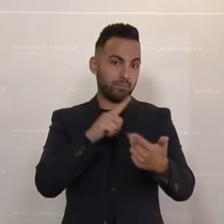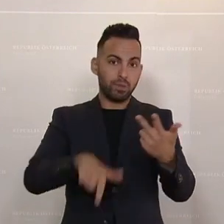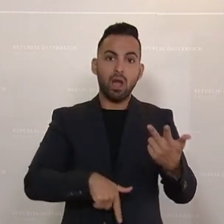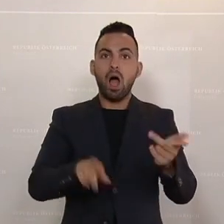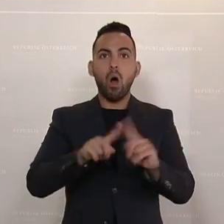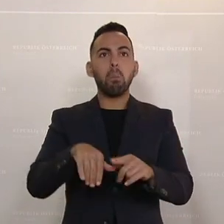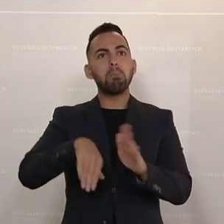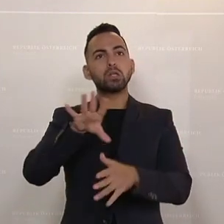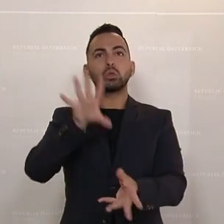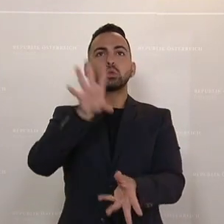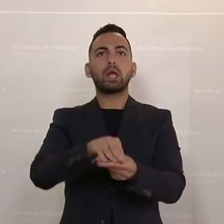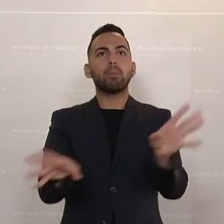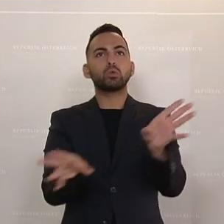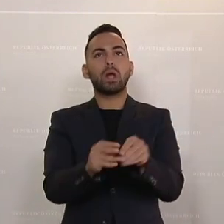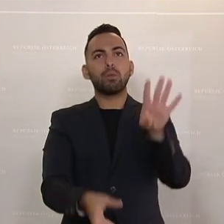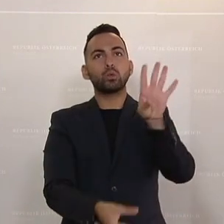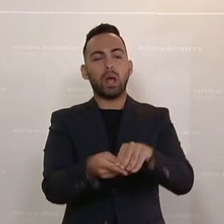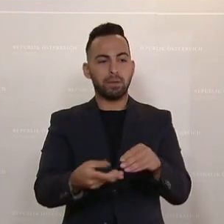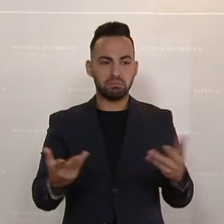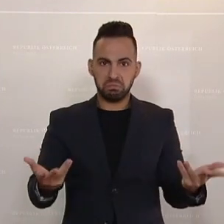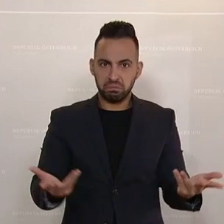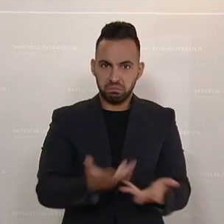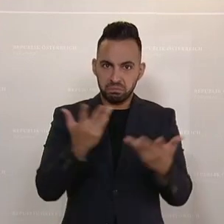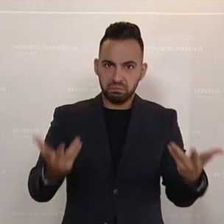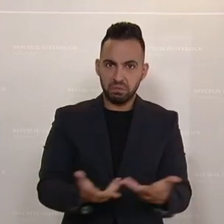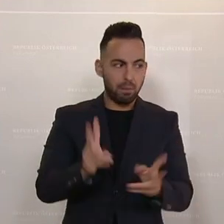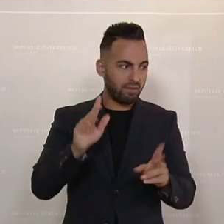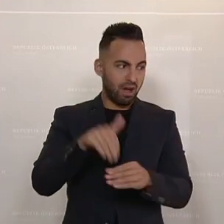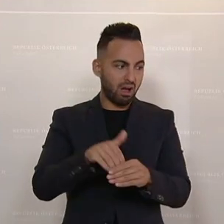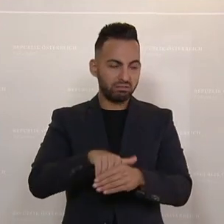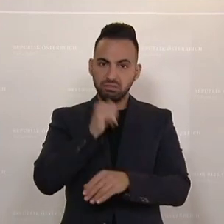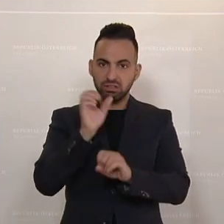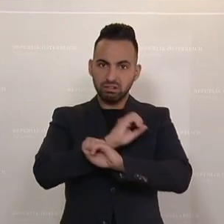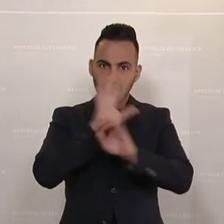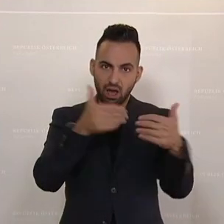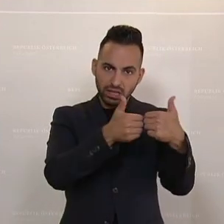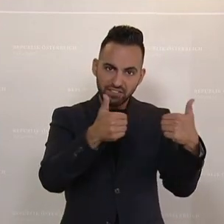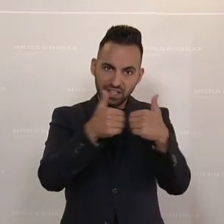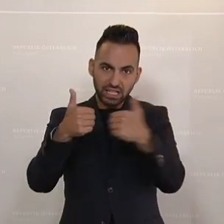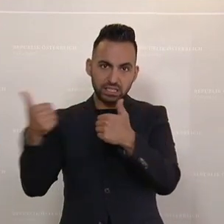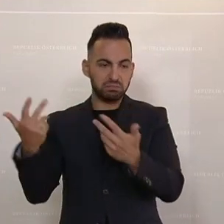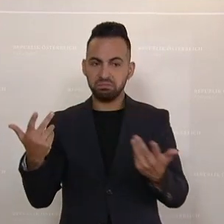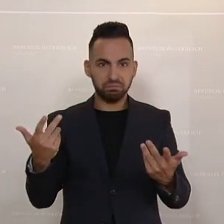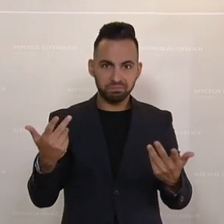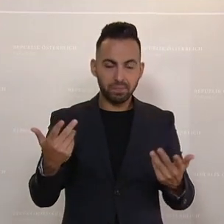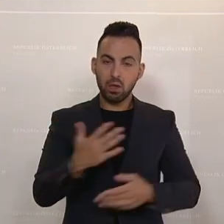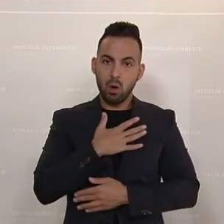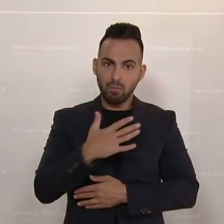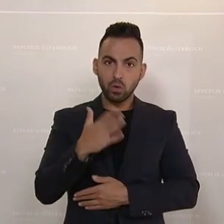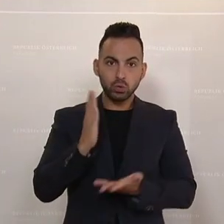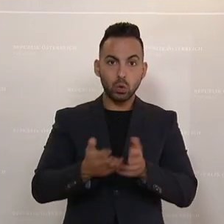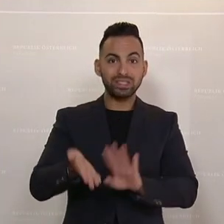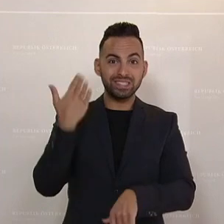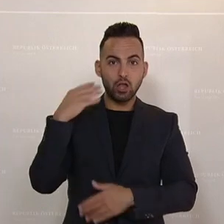einer Aufsummierung und in einer rückblickenden Betrachtung, die Kraut und Rüben zusammenwirft und nicht differenziert betrachtet. Dabei hat sich ja